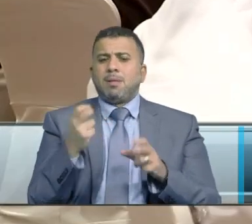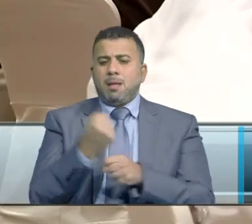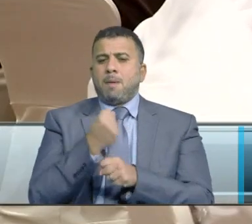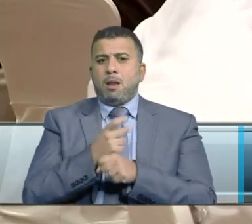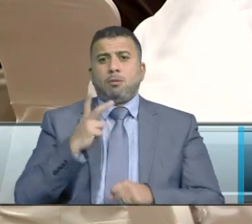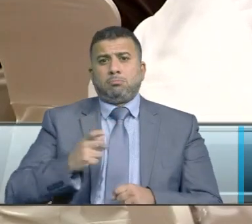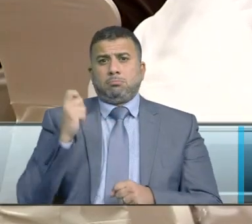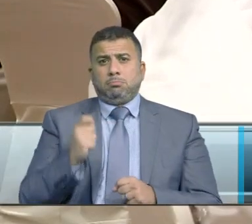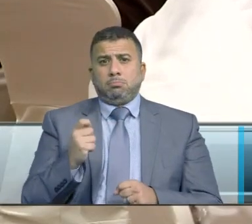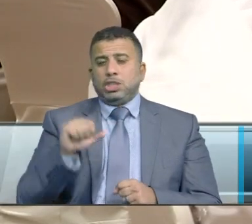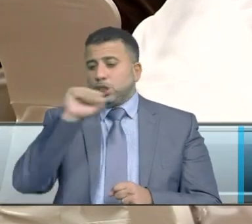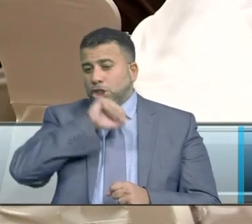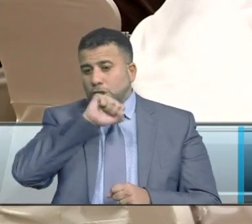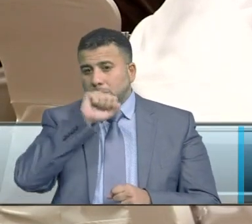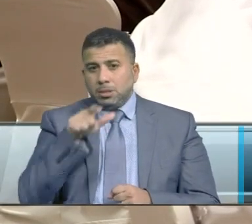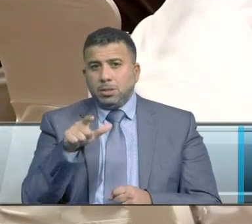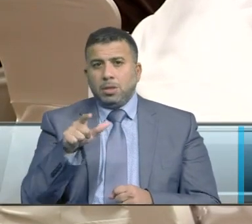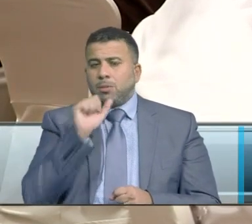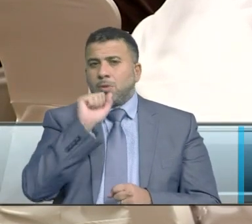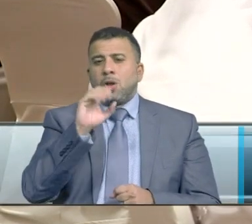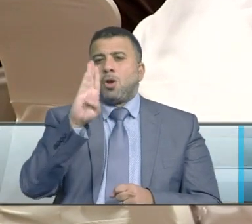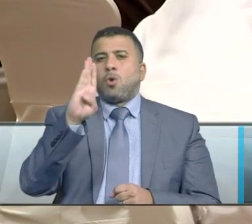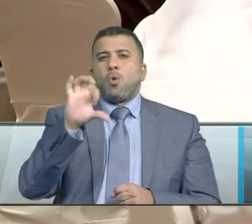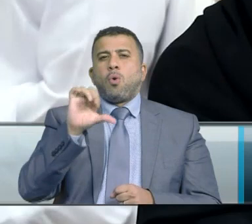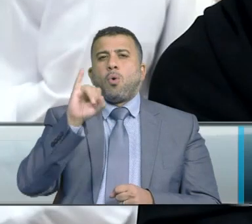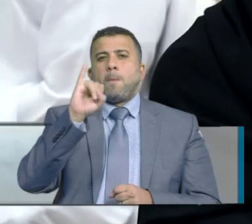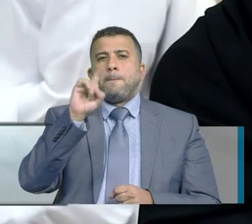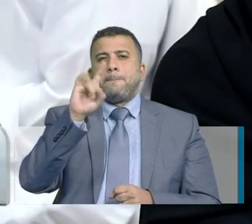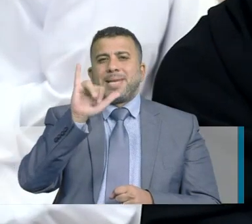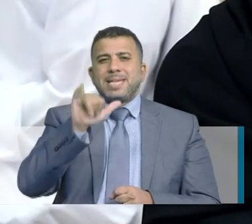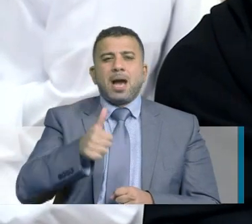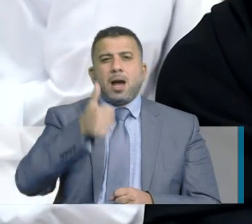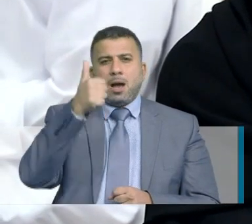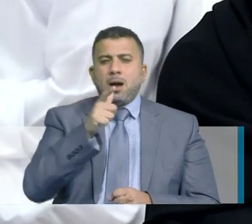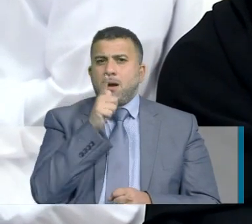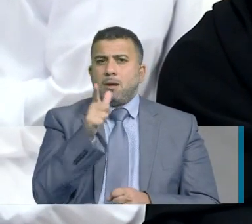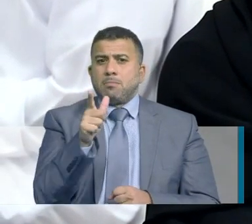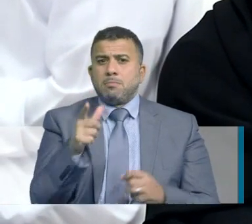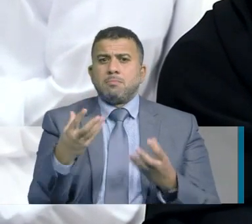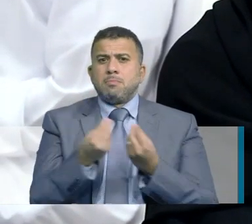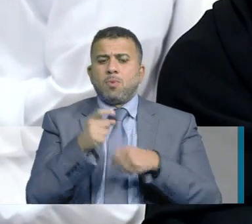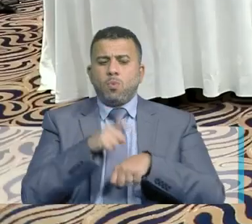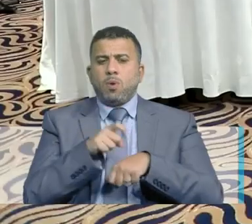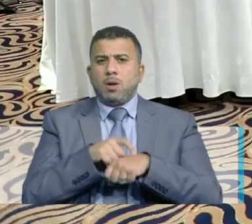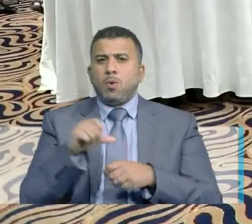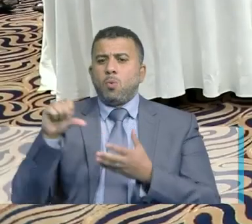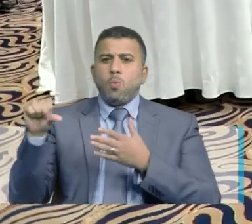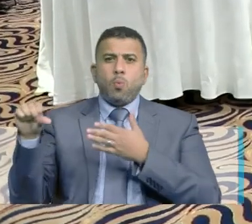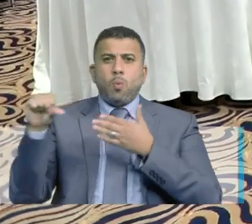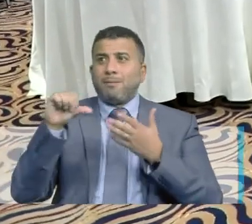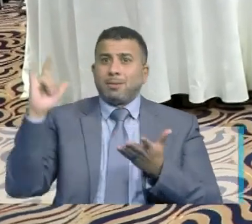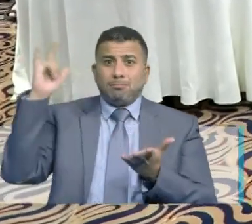الاعمال بين اماره الشارقه والجمهوريه الكولومبيه والمتزامنه مع زياره الوفد التجاري